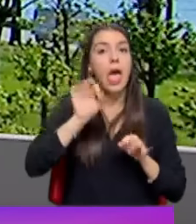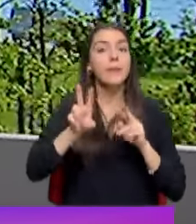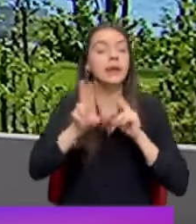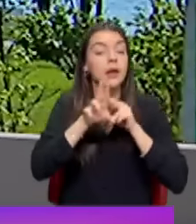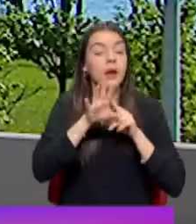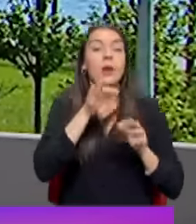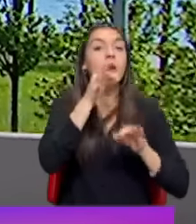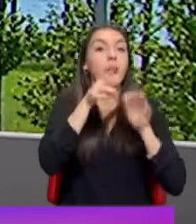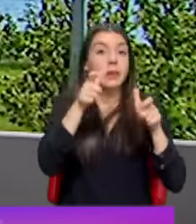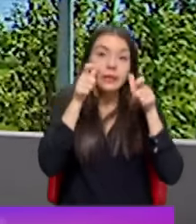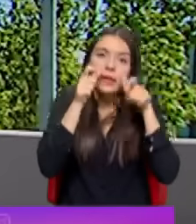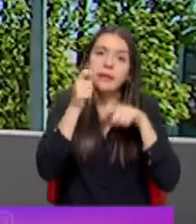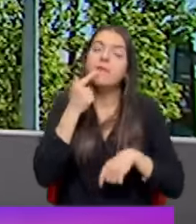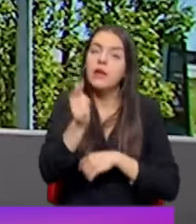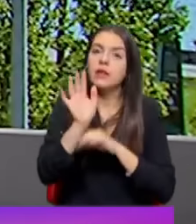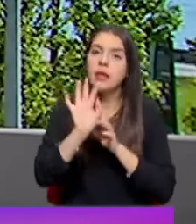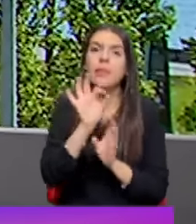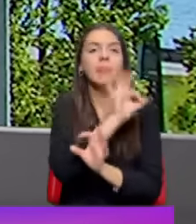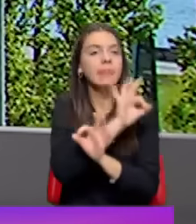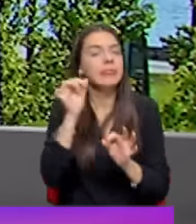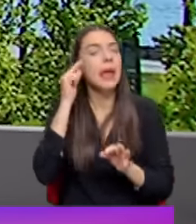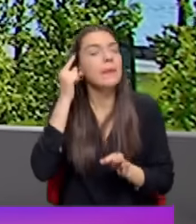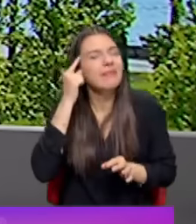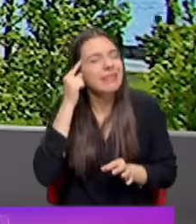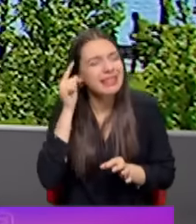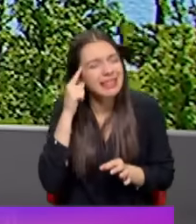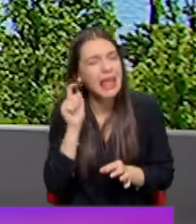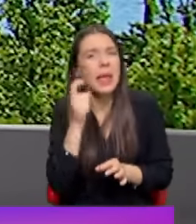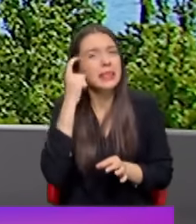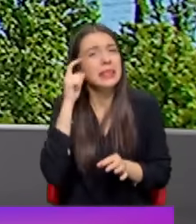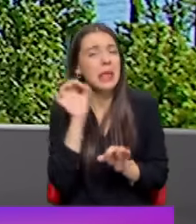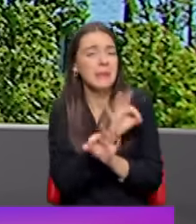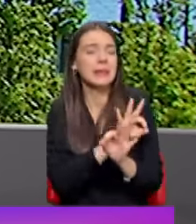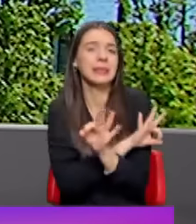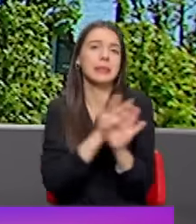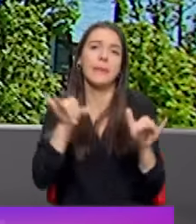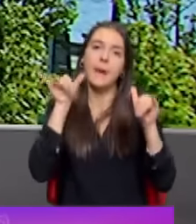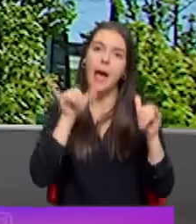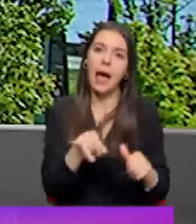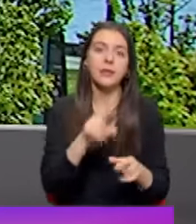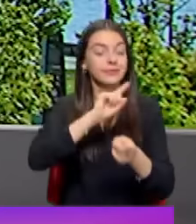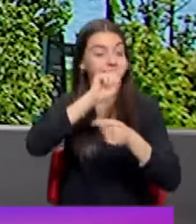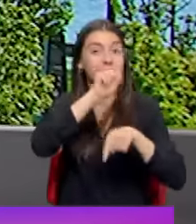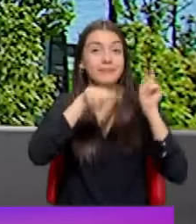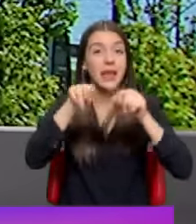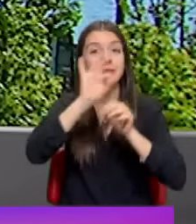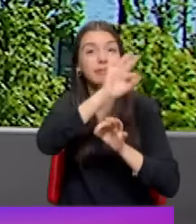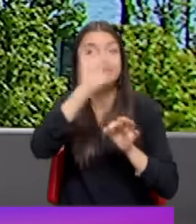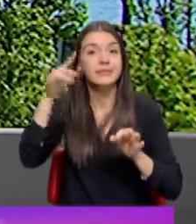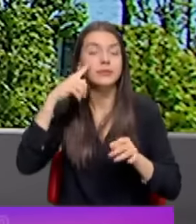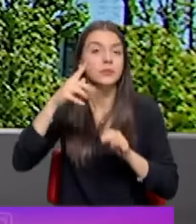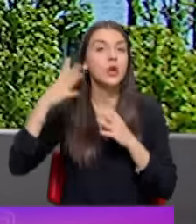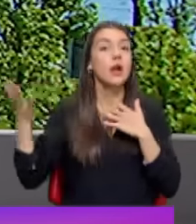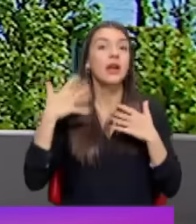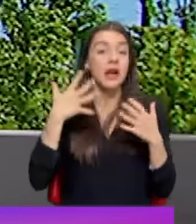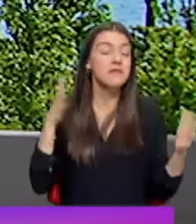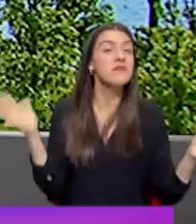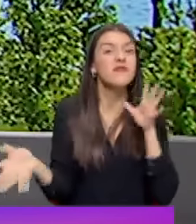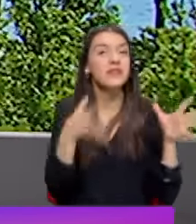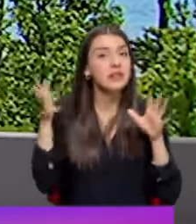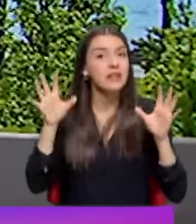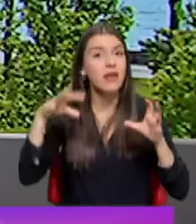da gerçekleştirdiler. Tam da tahmin edildiği gibi oldu. Bazı yerlerde kuvvetli sağanak yağış fırtınayla birlikte geldi.